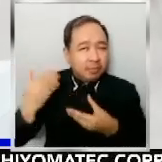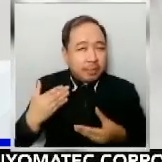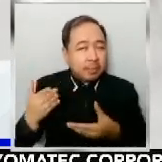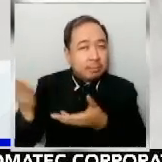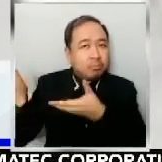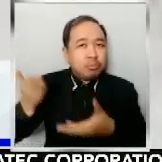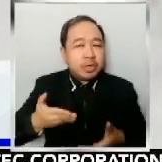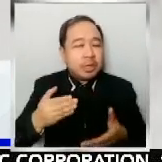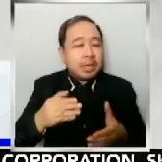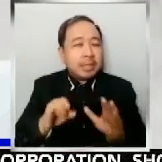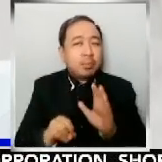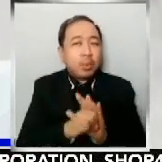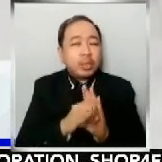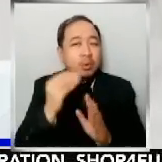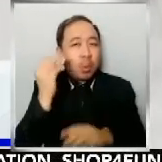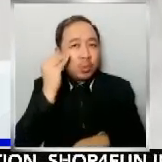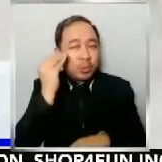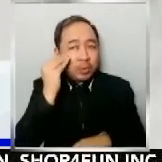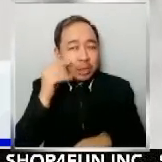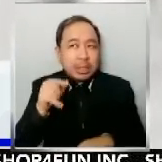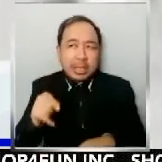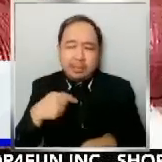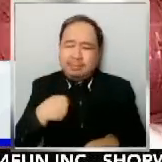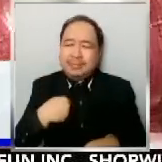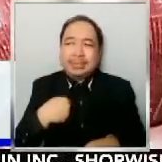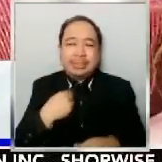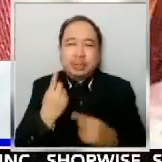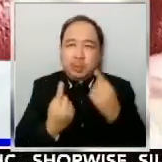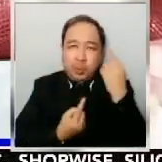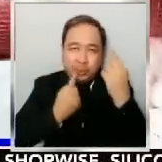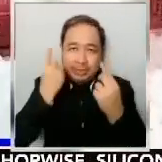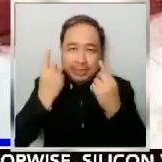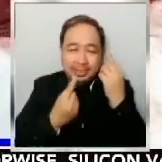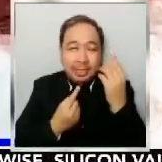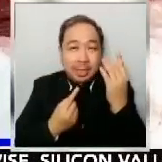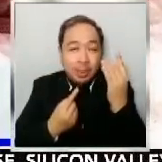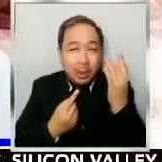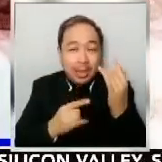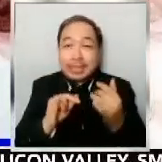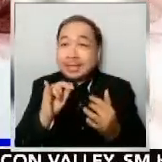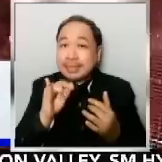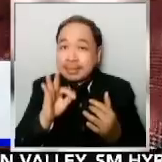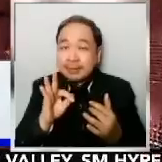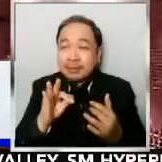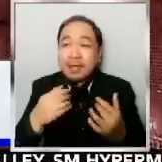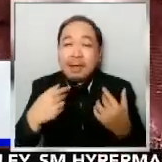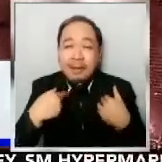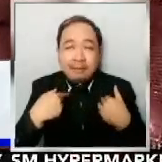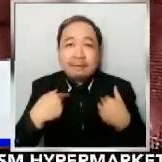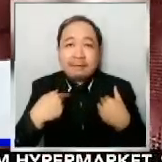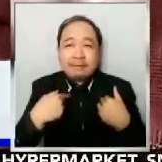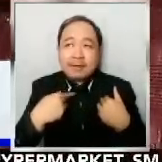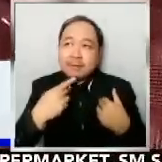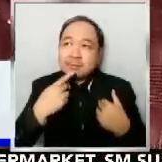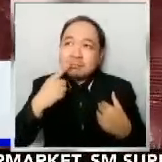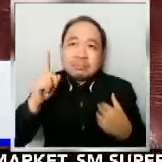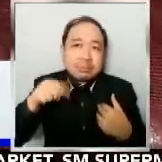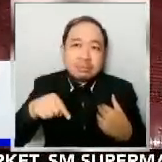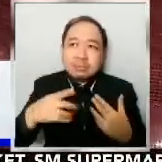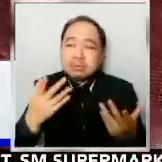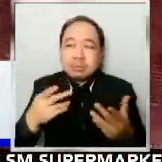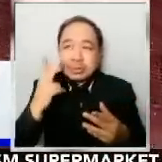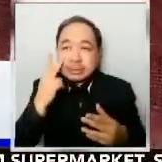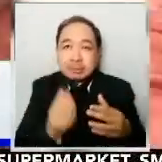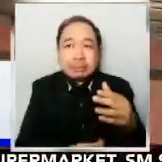that we had. No? Yun ang kinakatakutan natin kasi na pag nag-issue tayo ng SPSIC, baka sa paligid lang yan, naglalabasan natin